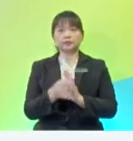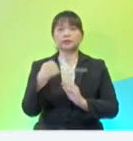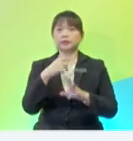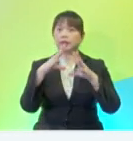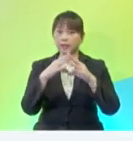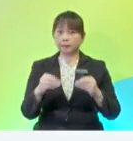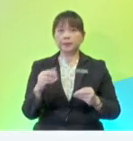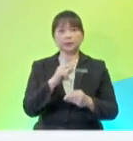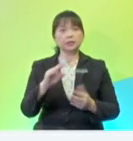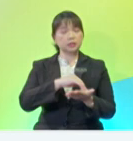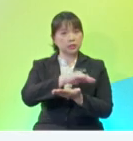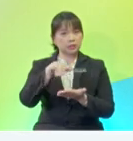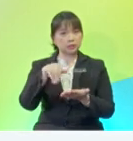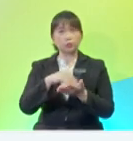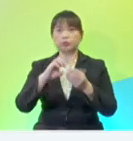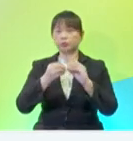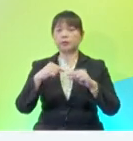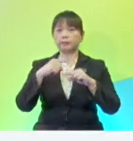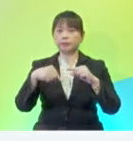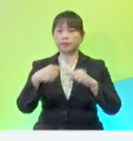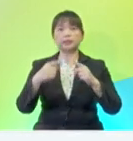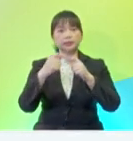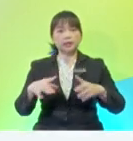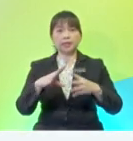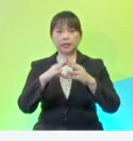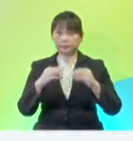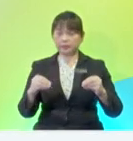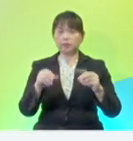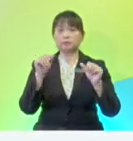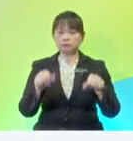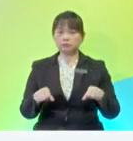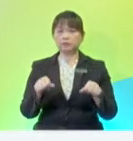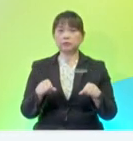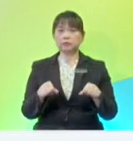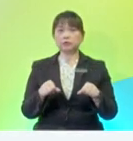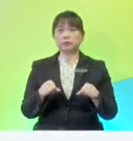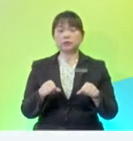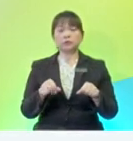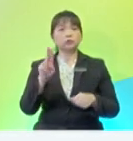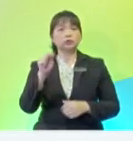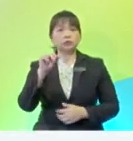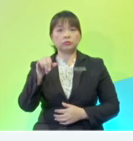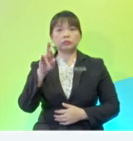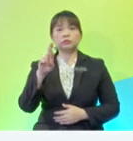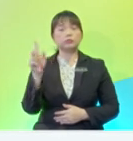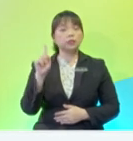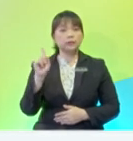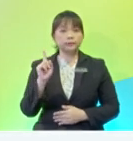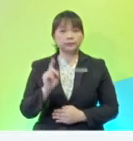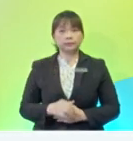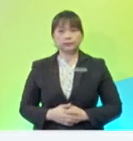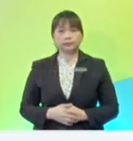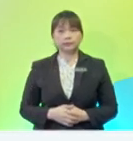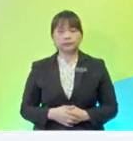Oke kemudian apabila sudah habis kita beli undurkan oke yang MAN 1 yang kita undurkan Oke